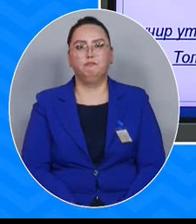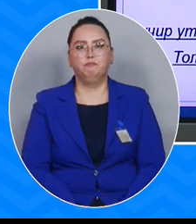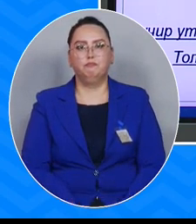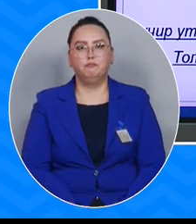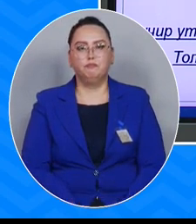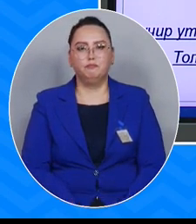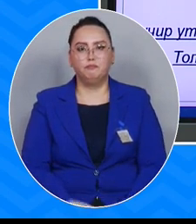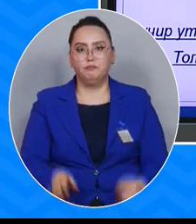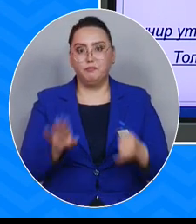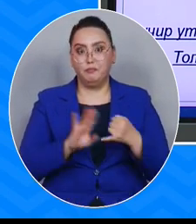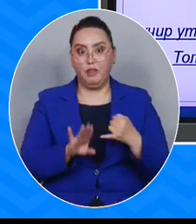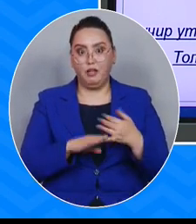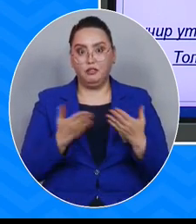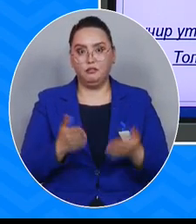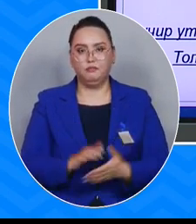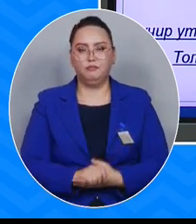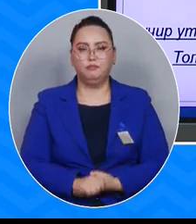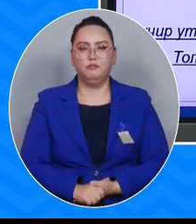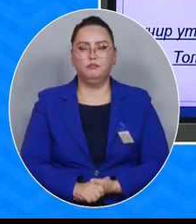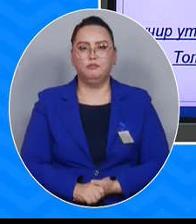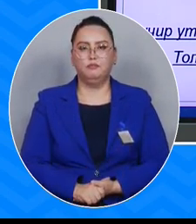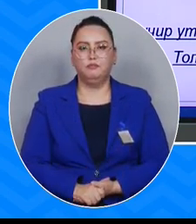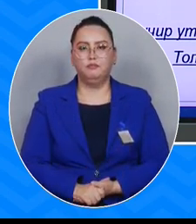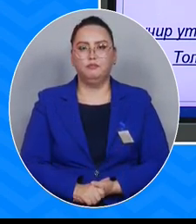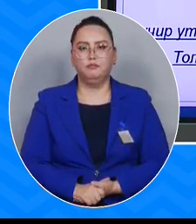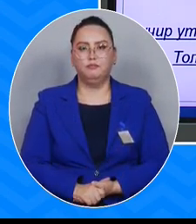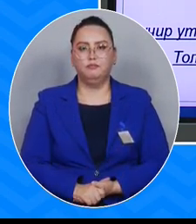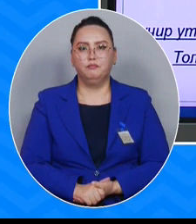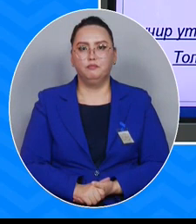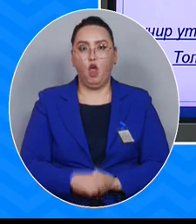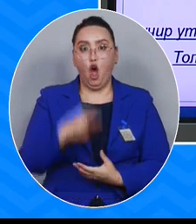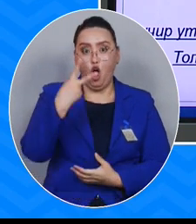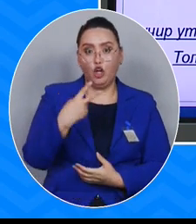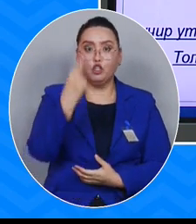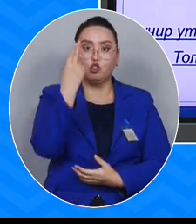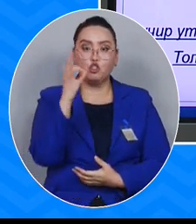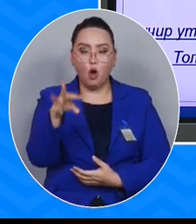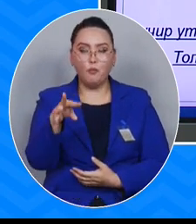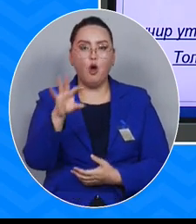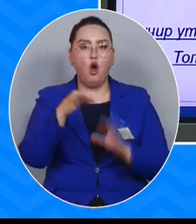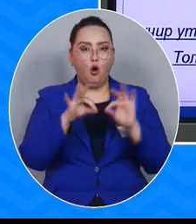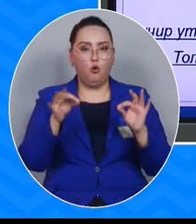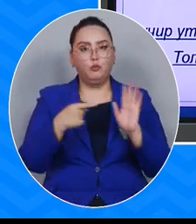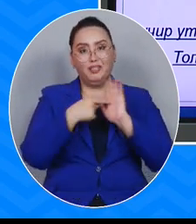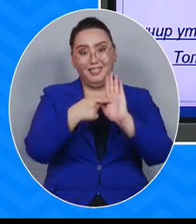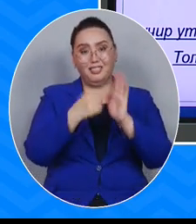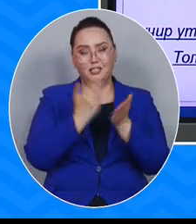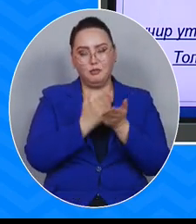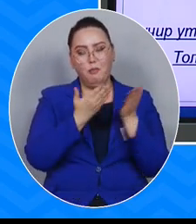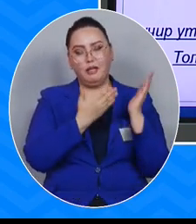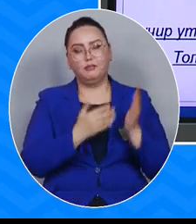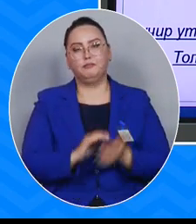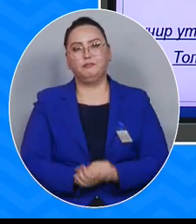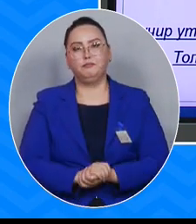Задарай гэхэн олхоор толгод нөхөрлөөж дурлонгсээ, эм хоэр цөмөөгүлөөр гарчаж байна. Зайныг бас саанхаар араан өгүтөөдээ, алуэ